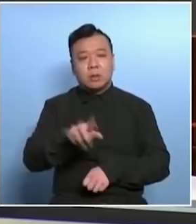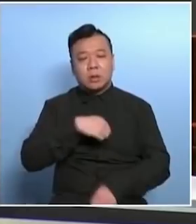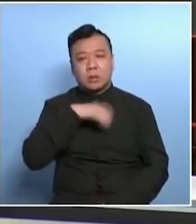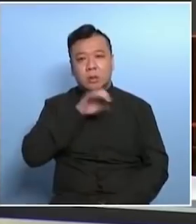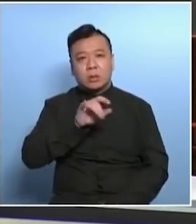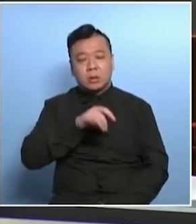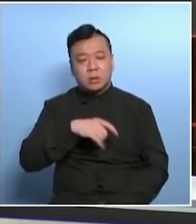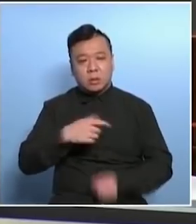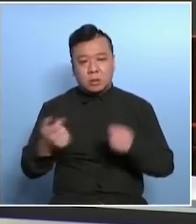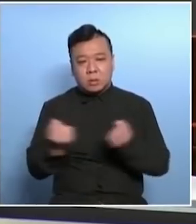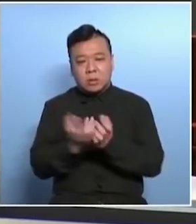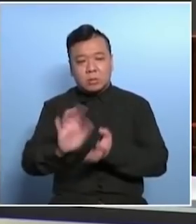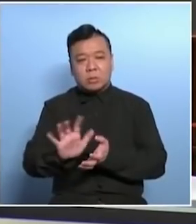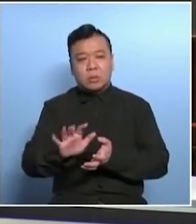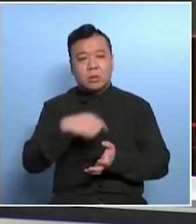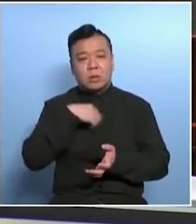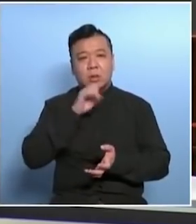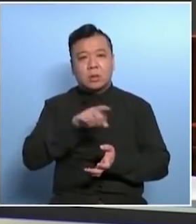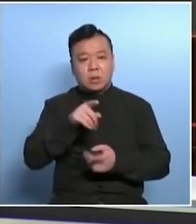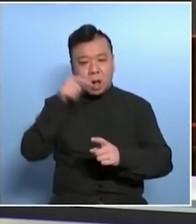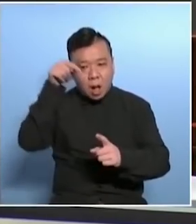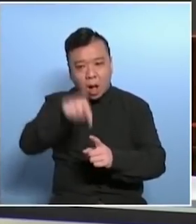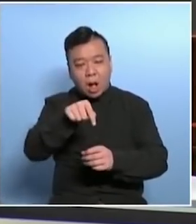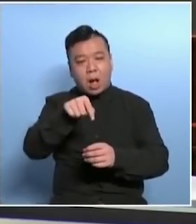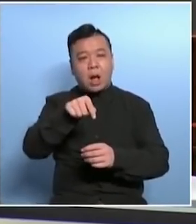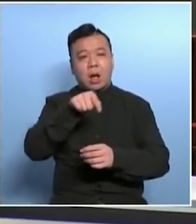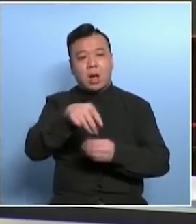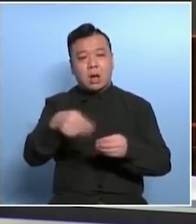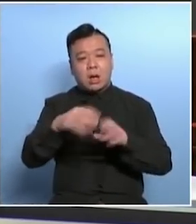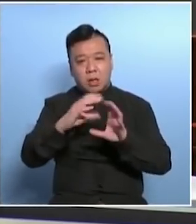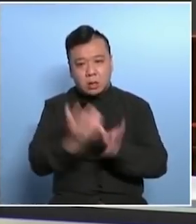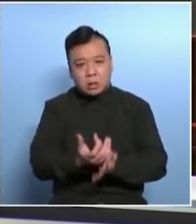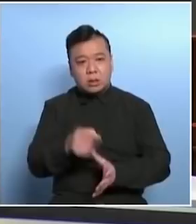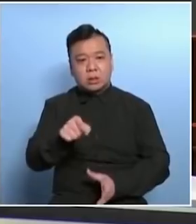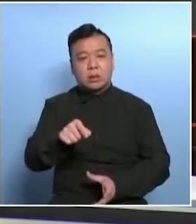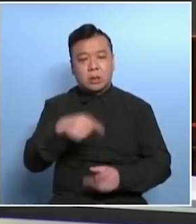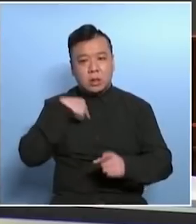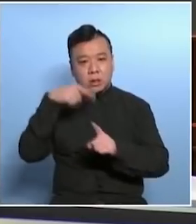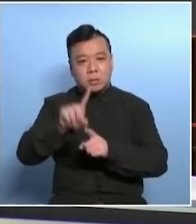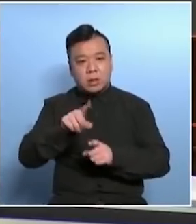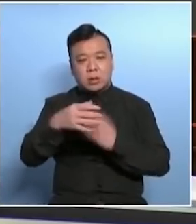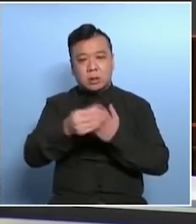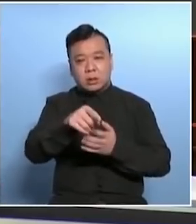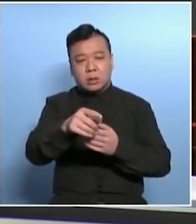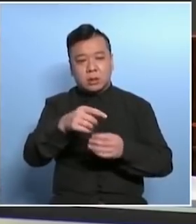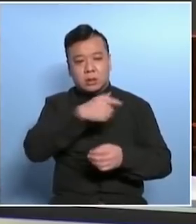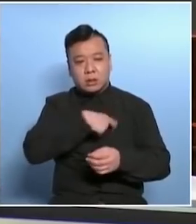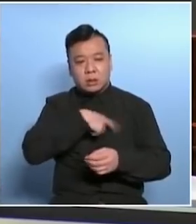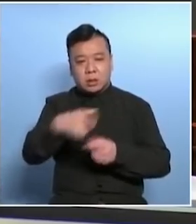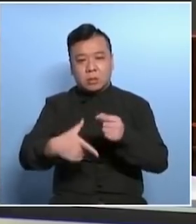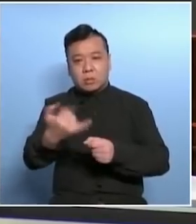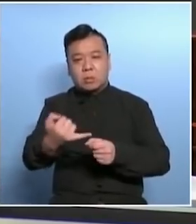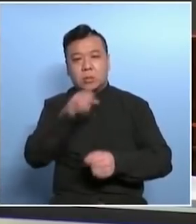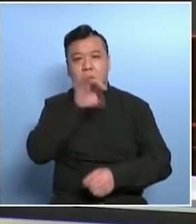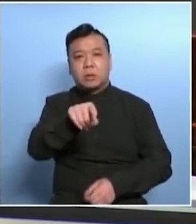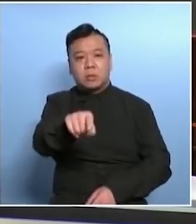咧惹無謂嘅爭端。我只係話我冇針對個教育界，我而家澄清緊啊。我而家嘅係針對就係葉議員剛才作出一啲不公嘅一啲